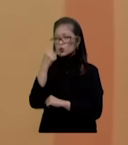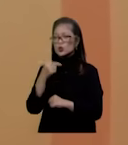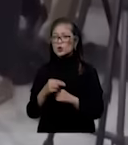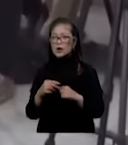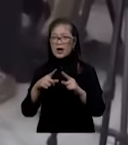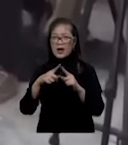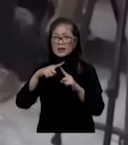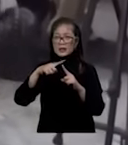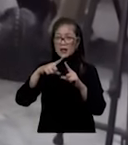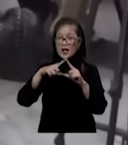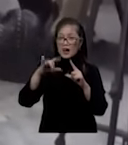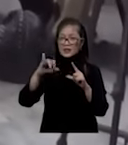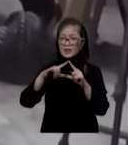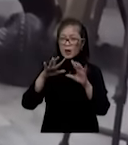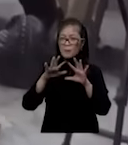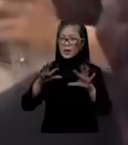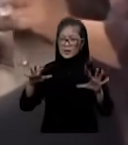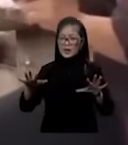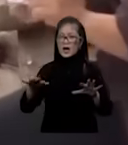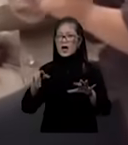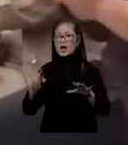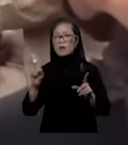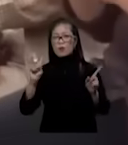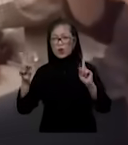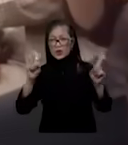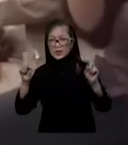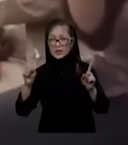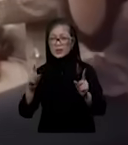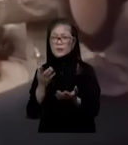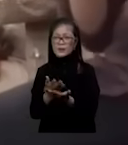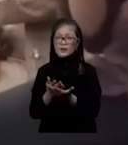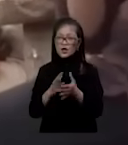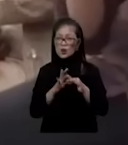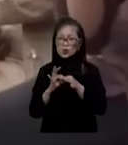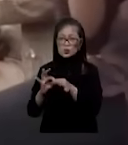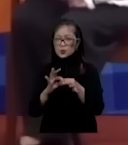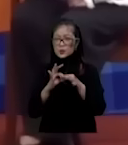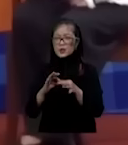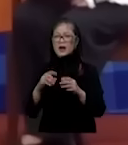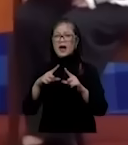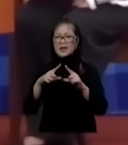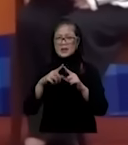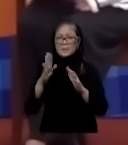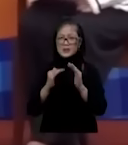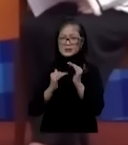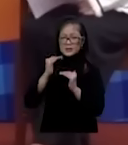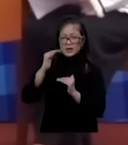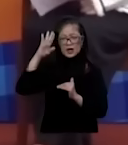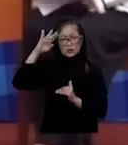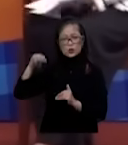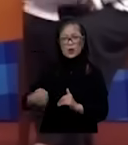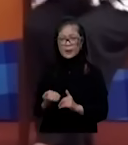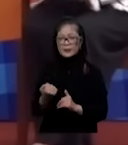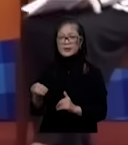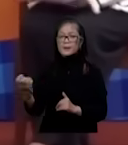dari sejumlah partai politik sudah mulai menghampirinya. Namun Atalia mengaku masih akan mempertimbangkan meski sang suami Gubernur Jawa Barat Ridwan